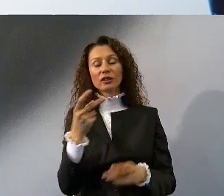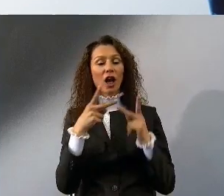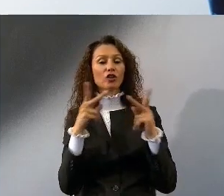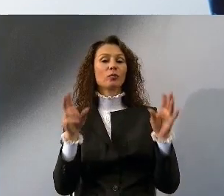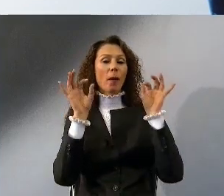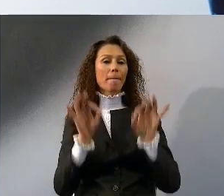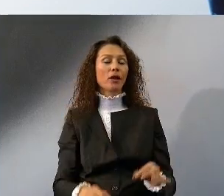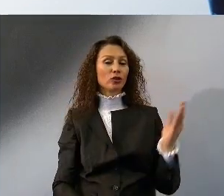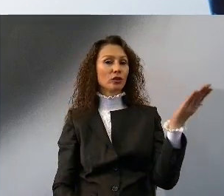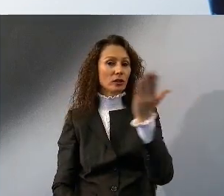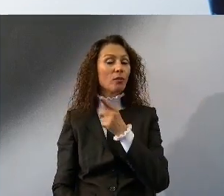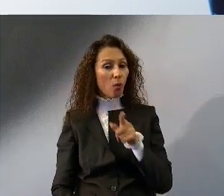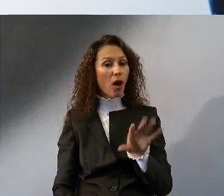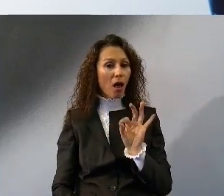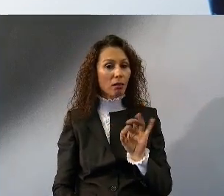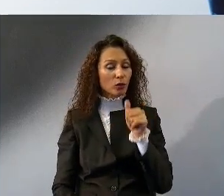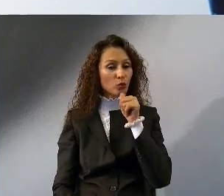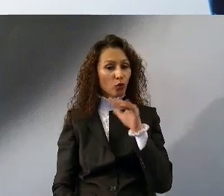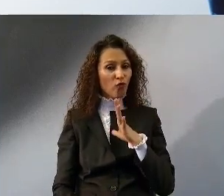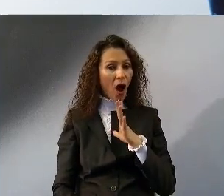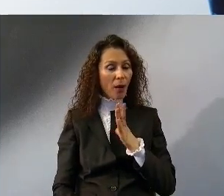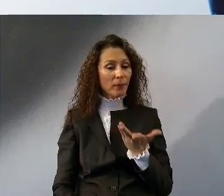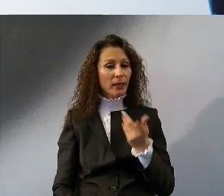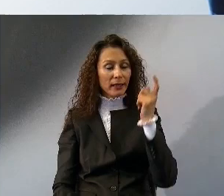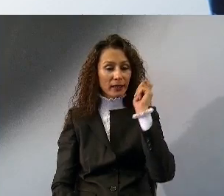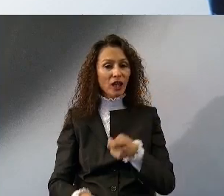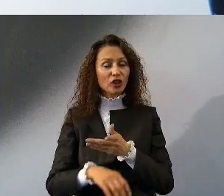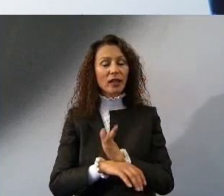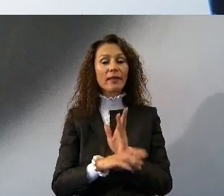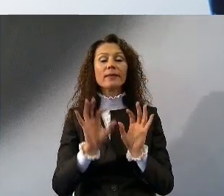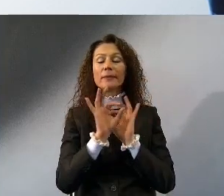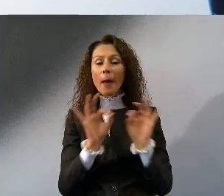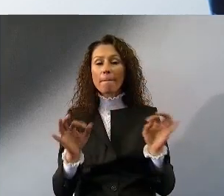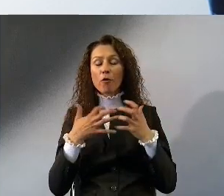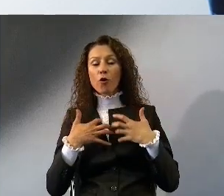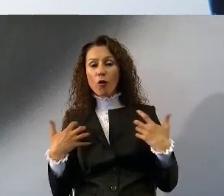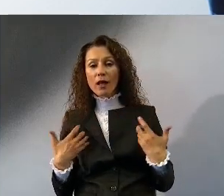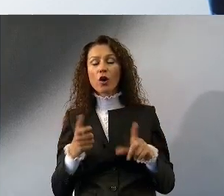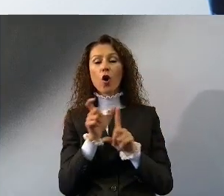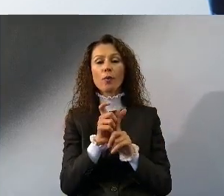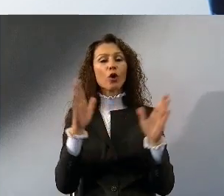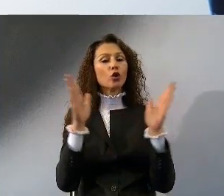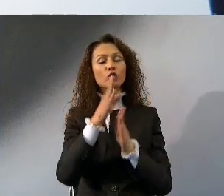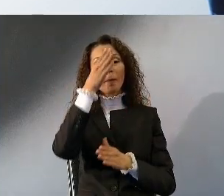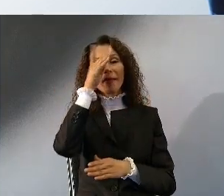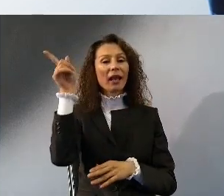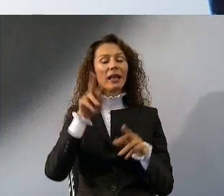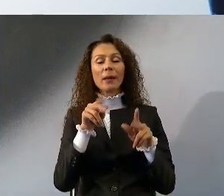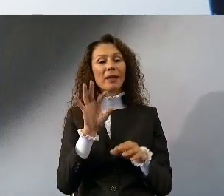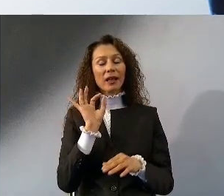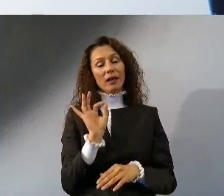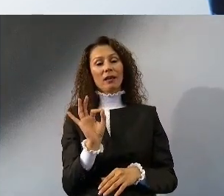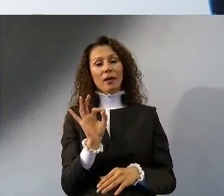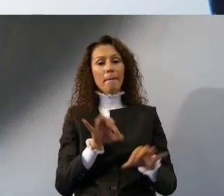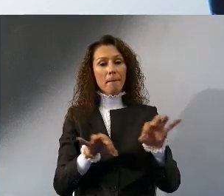başlandı. Öyle bir su var mıdır? Elimizde gerçekten emniyetli su rezervinde, örneğin Küçük Menderes Havzası'nın böyle bir su var mıdır?